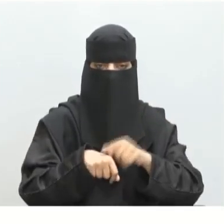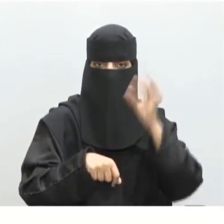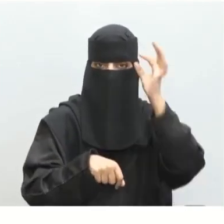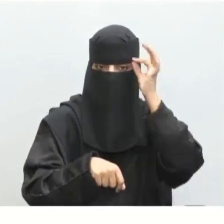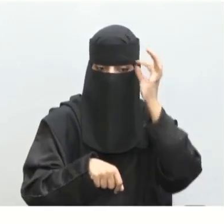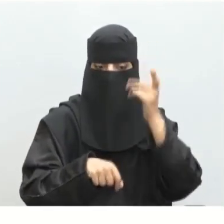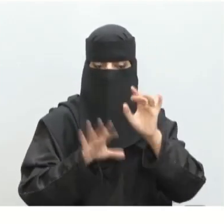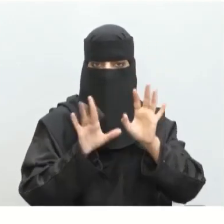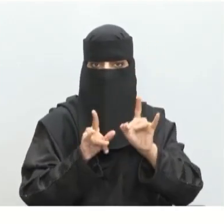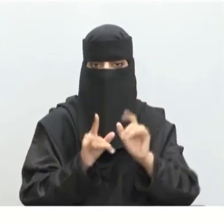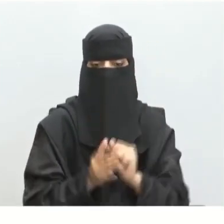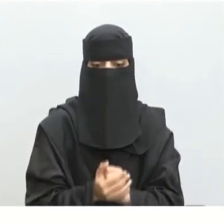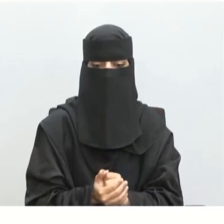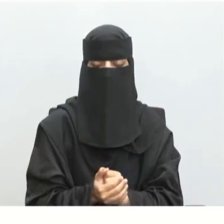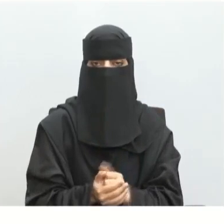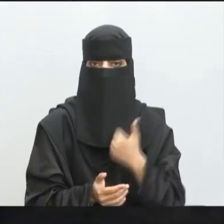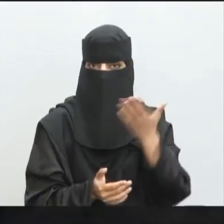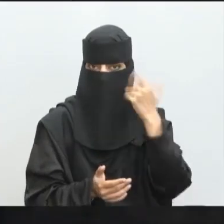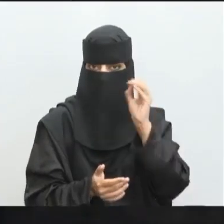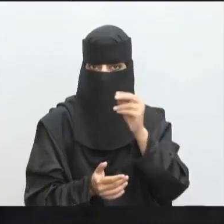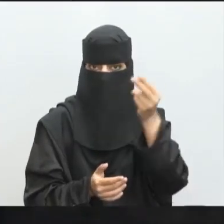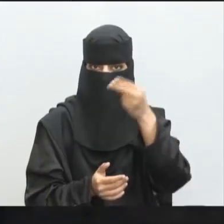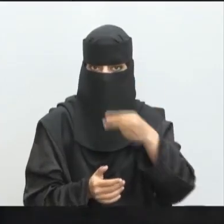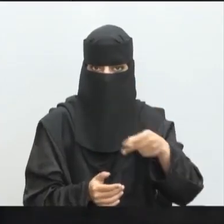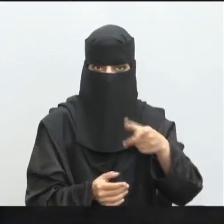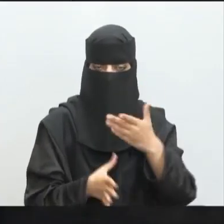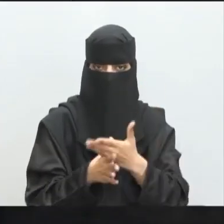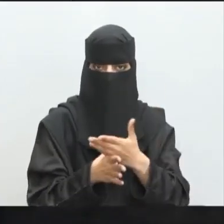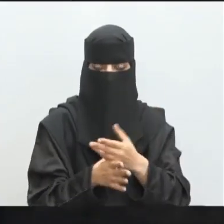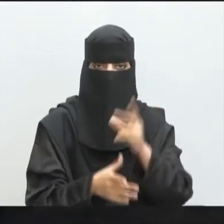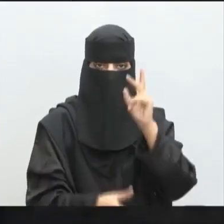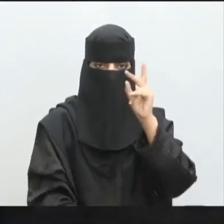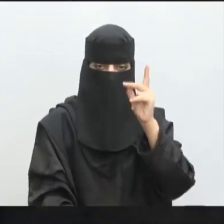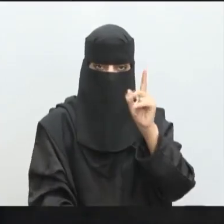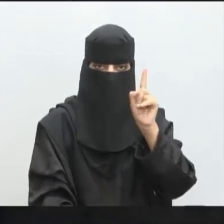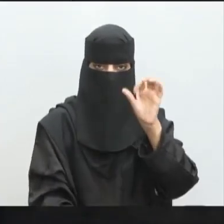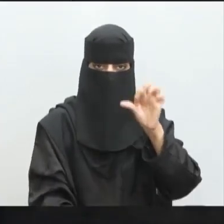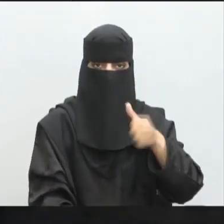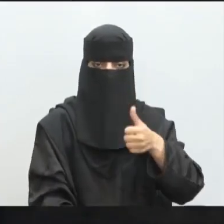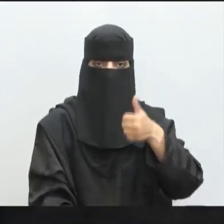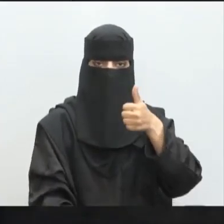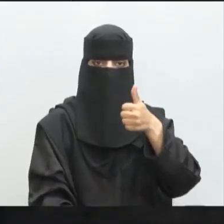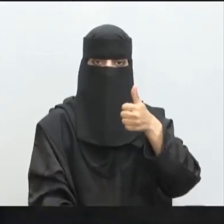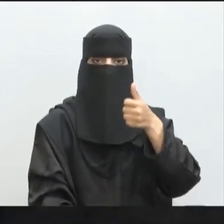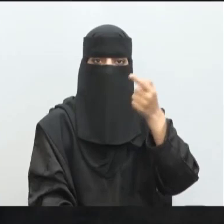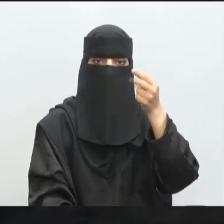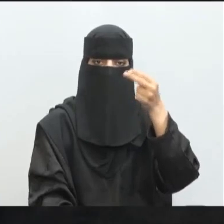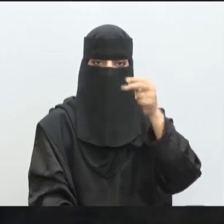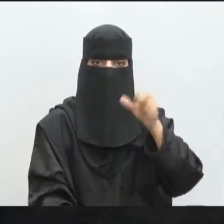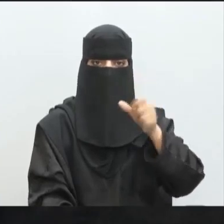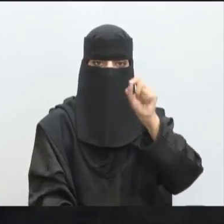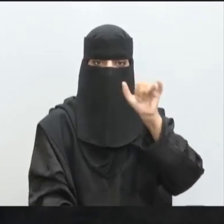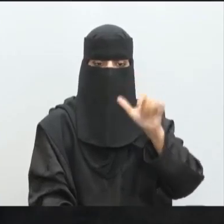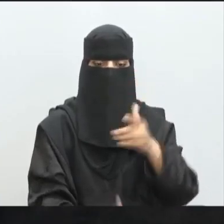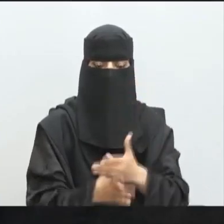الاخضر عرفنا من محتويات الخريطه الطبوغرافيه الداخليه هو وجود الالوان والرموز